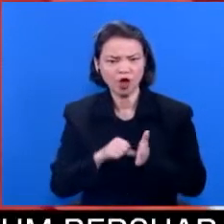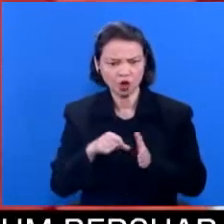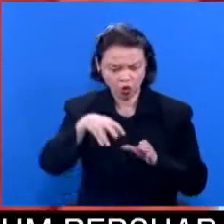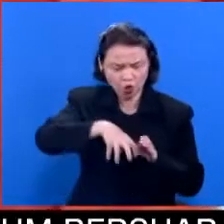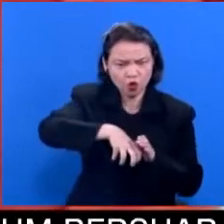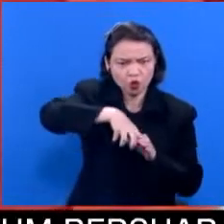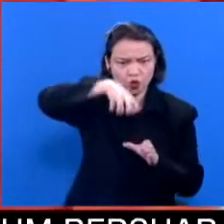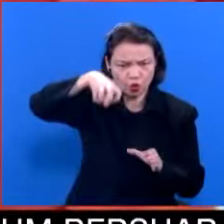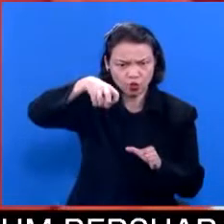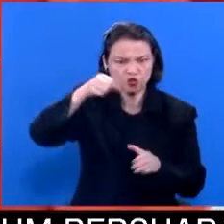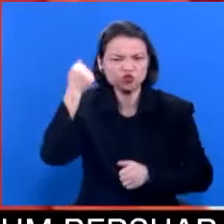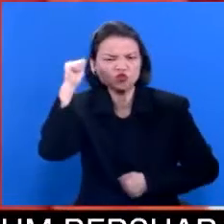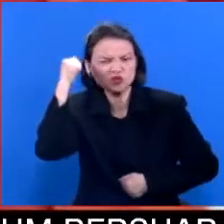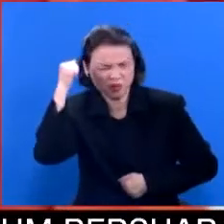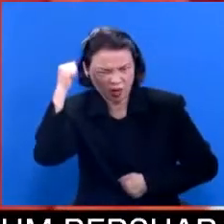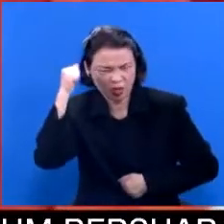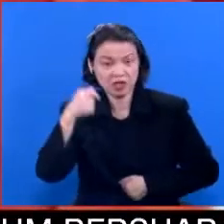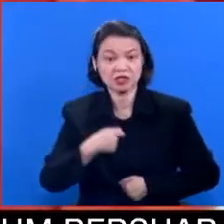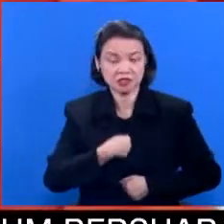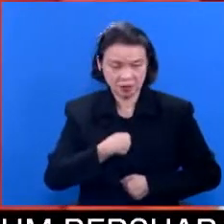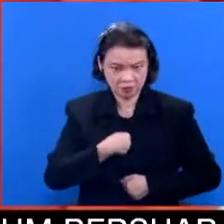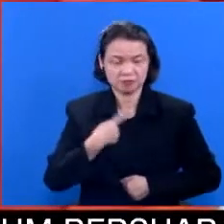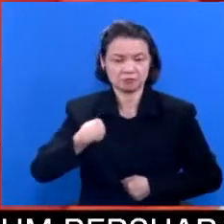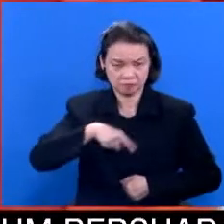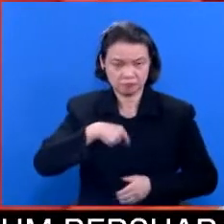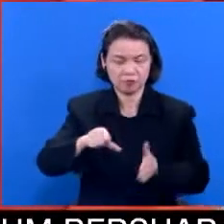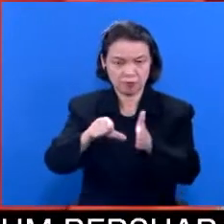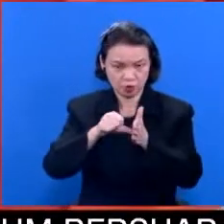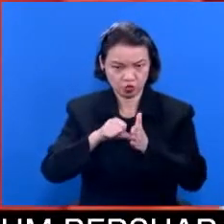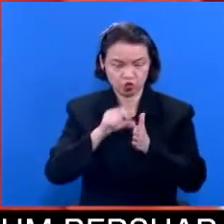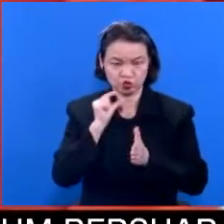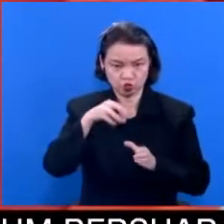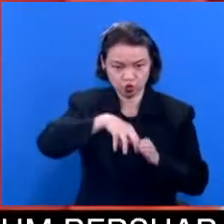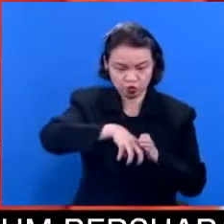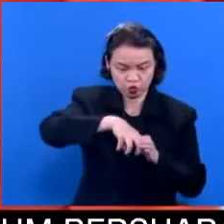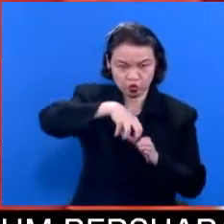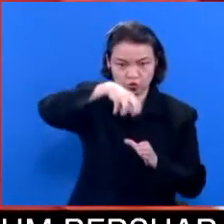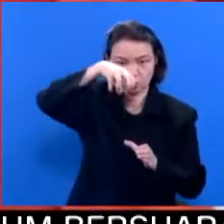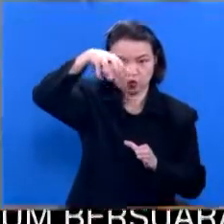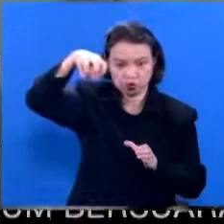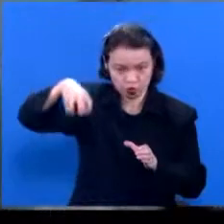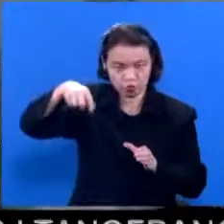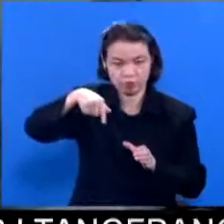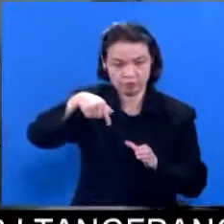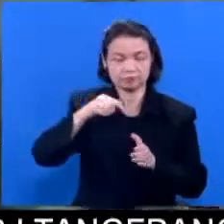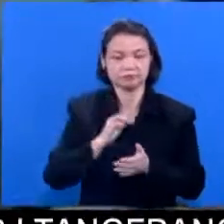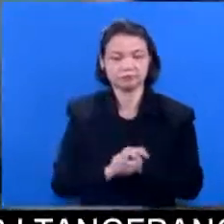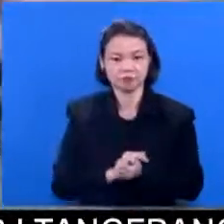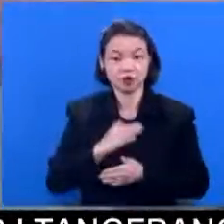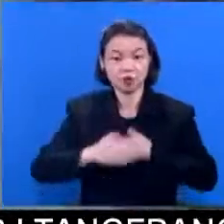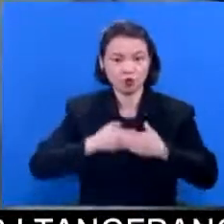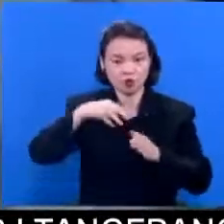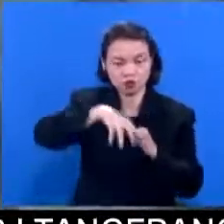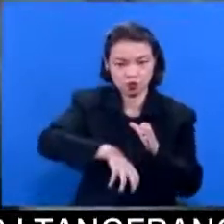menaikkan Ibu Waltini. Sehingga kami membantu untuk melaksanakan evakuasi menaikkan Ibu Waltini. Proses